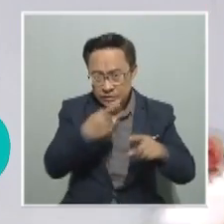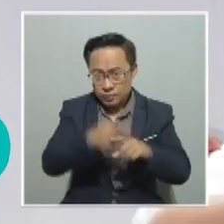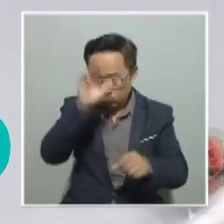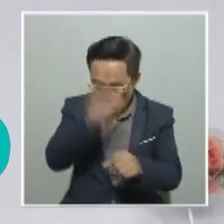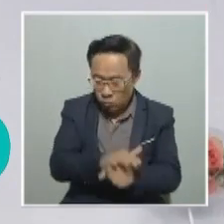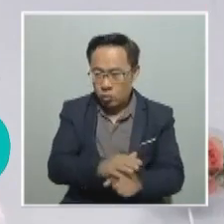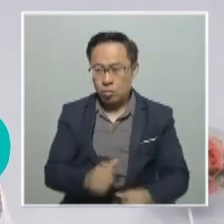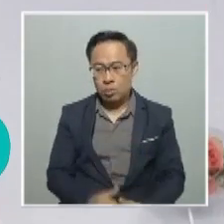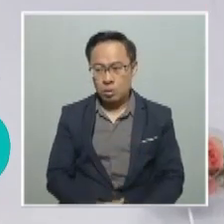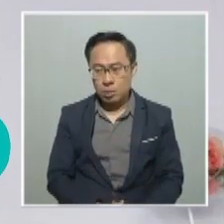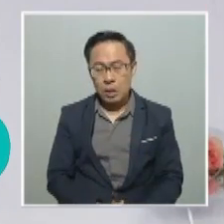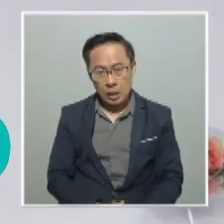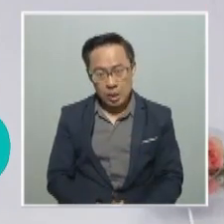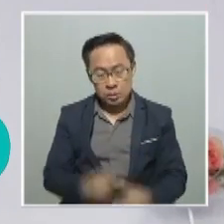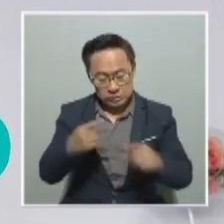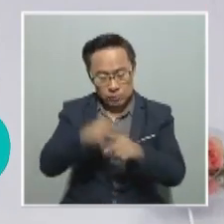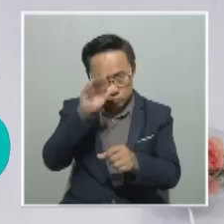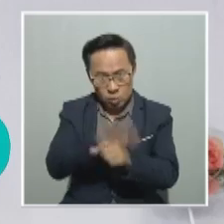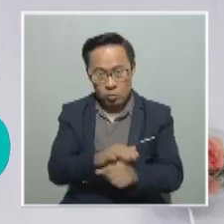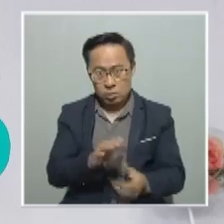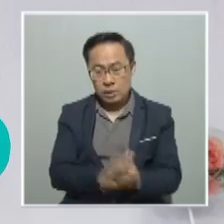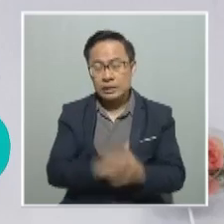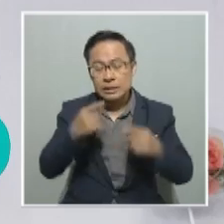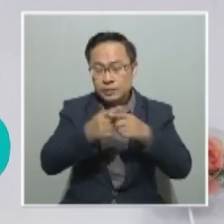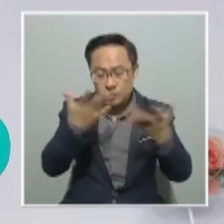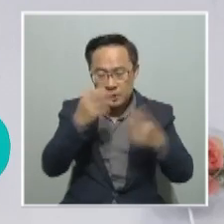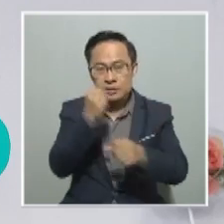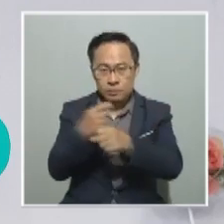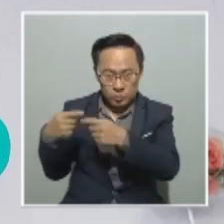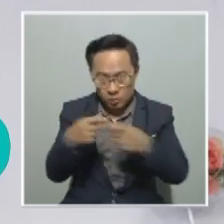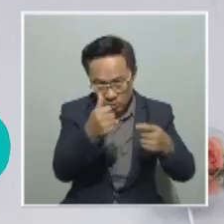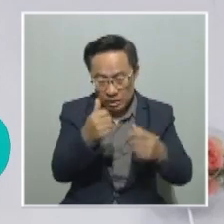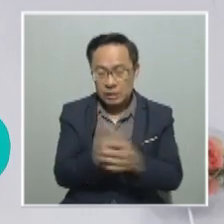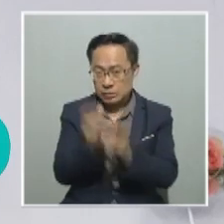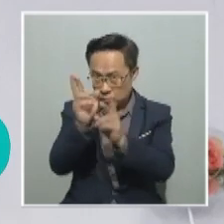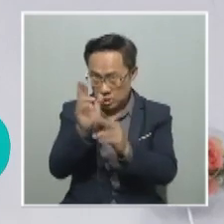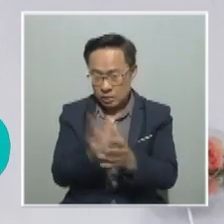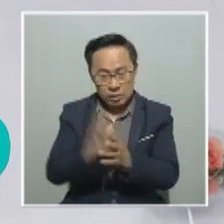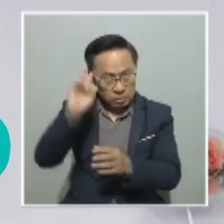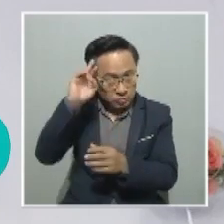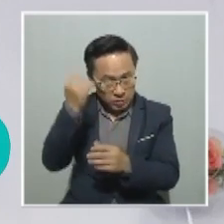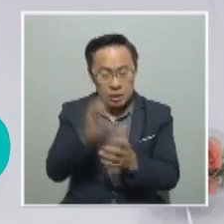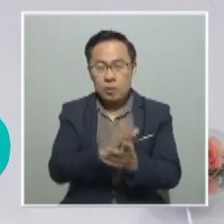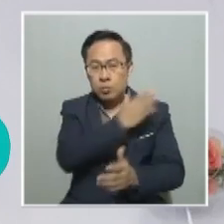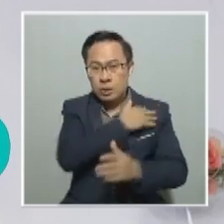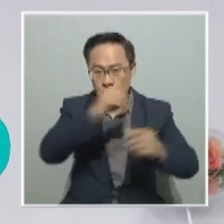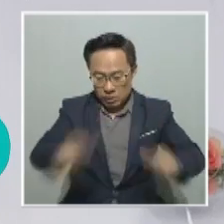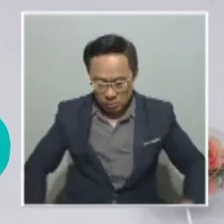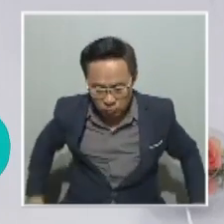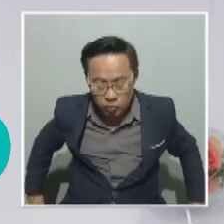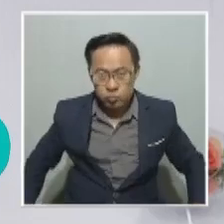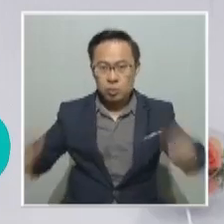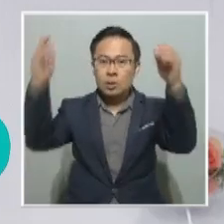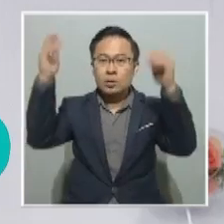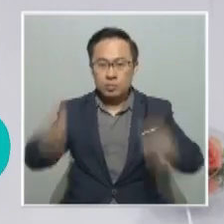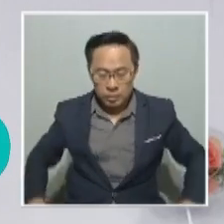เพราะแปลว่าเจ็บเนื้อมันได้ทำงานมันเริ่มที่จะหายซึ่งอันนี้เนี่ยอันนี้ต้องให้ระวังนิดนึงเวียงไหลไม่ใช่ไม่ดีฮะเวียงไหลได้